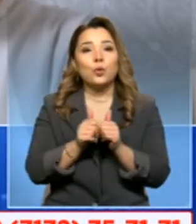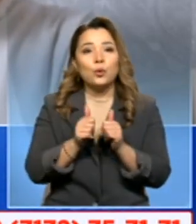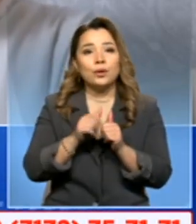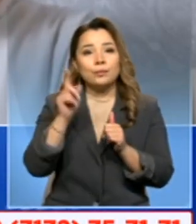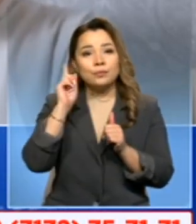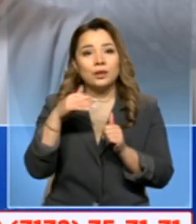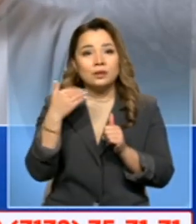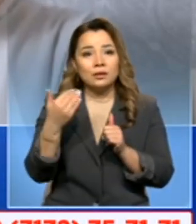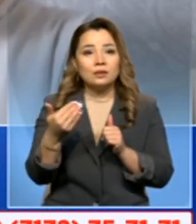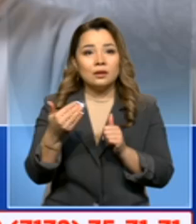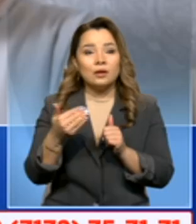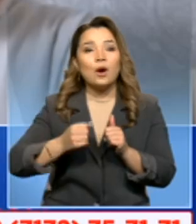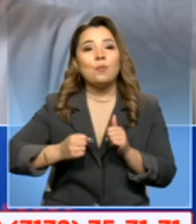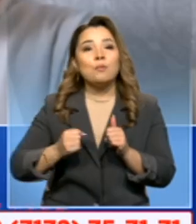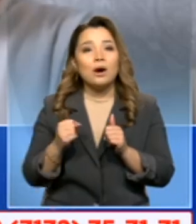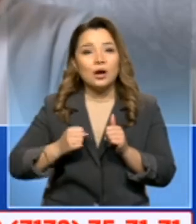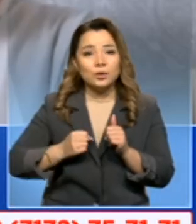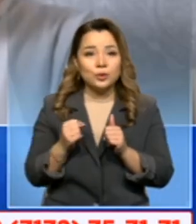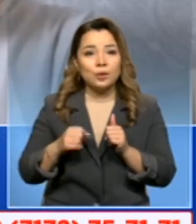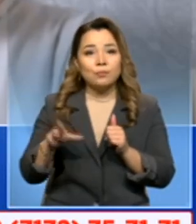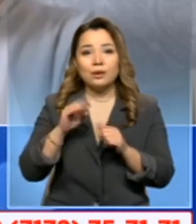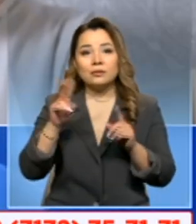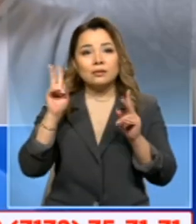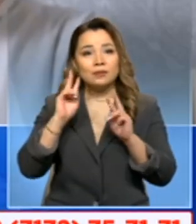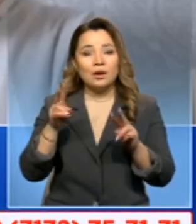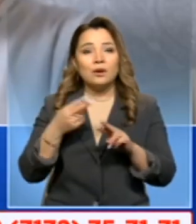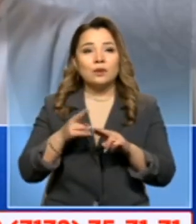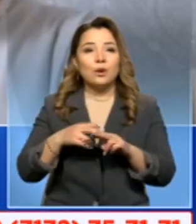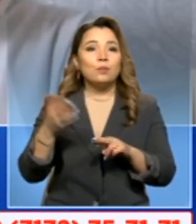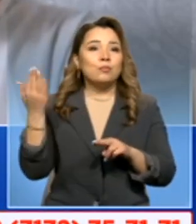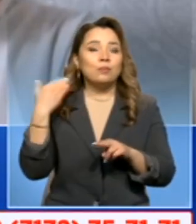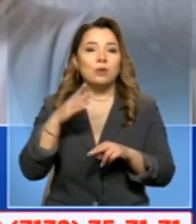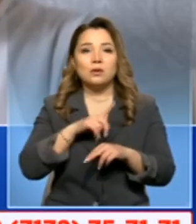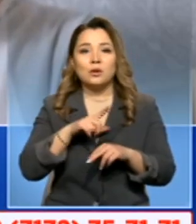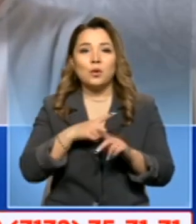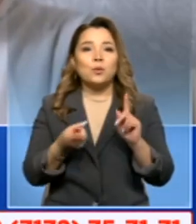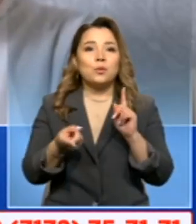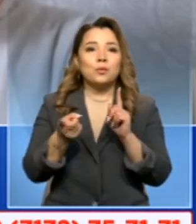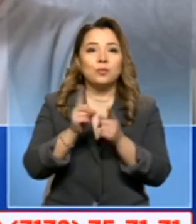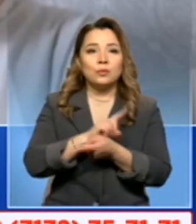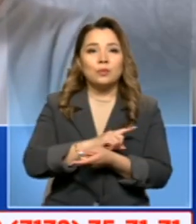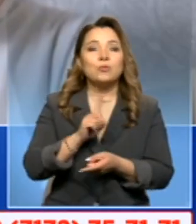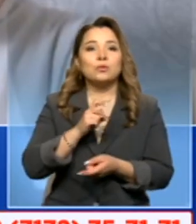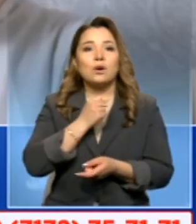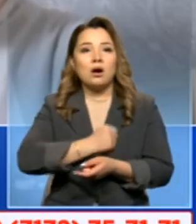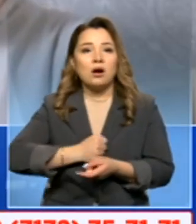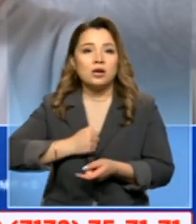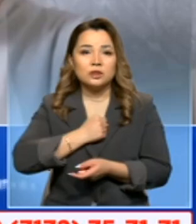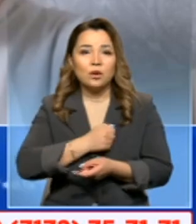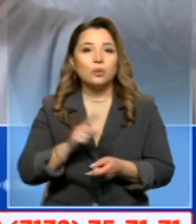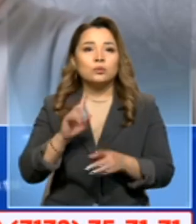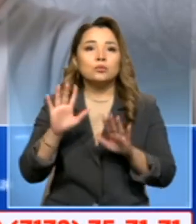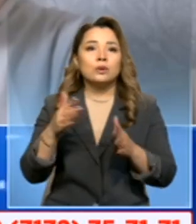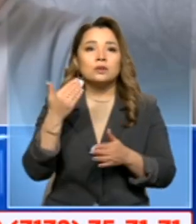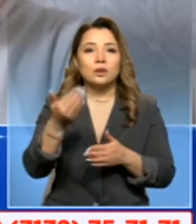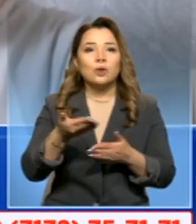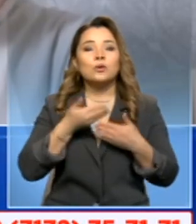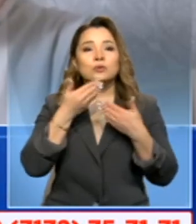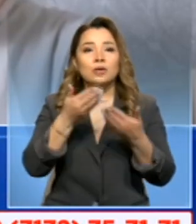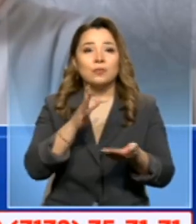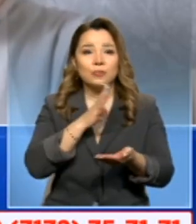көршілер, жаңағы подружкаларым оны білмейді. Бұрын сен ондай емес едің ғой, неге ашуланшақ болып кеттің, саған не болып жүр